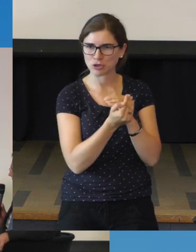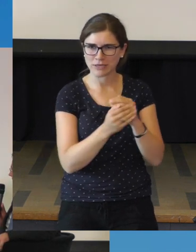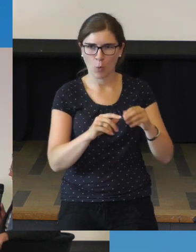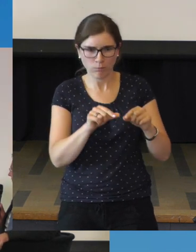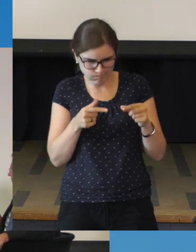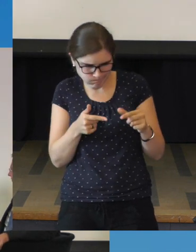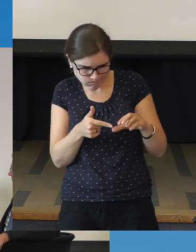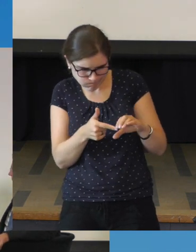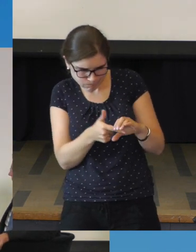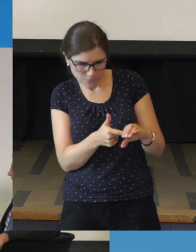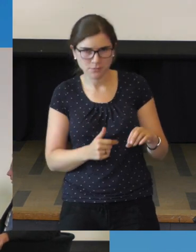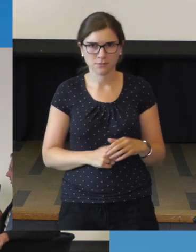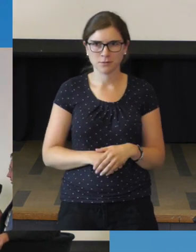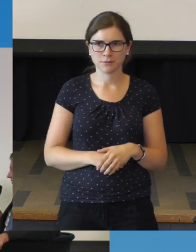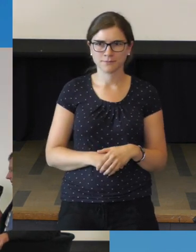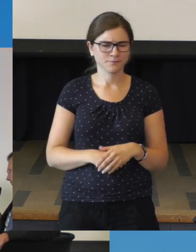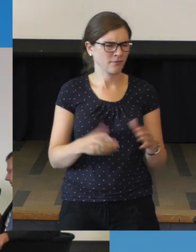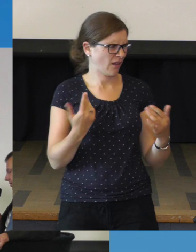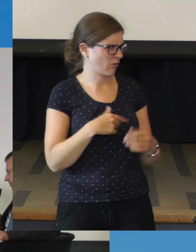Dynamit-Raspeln. Dynamit oder?